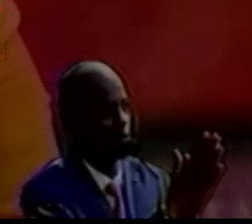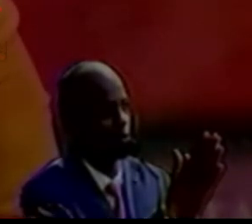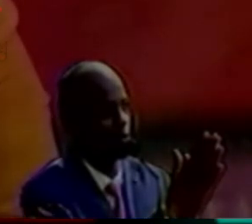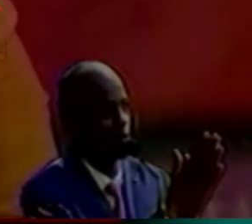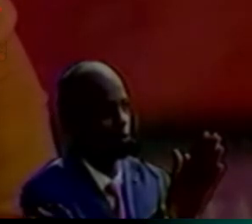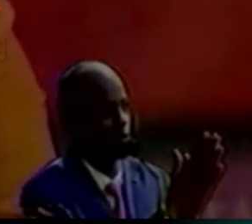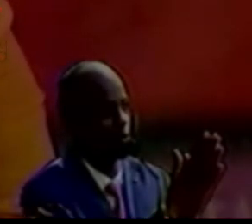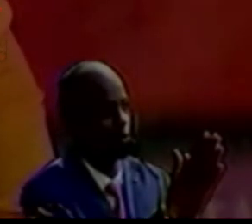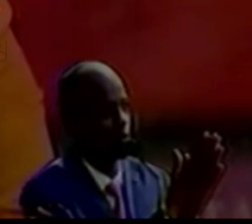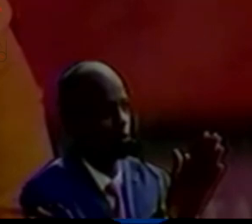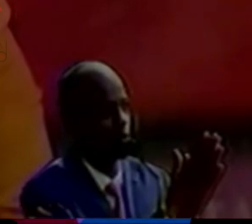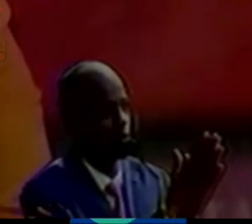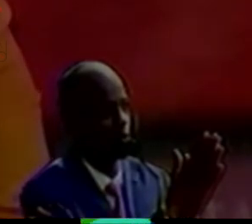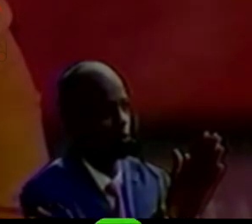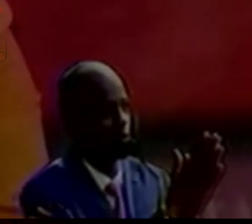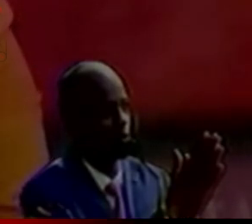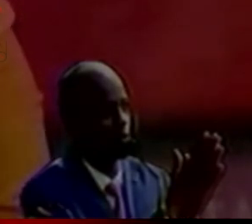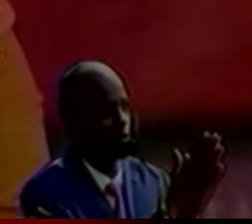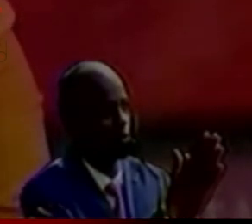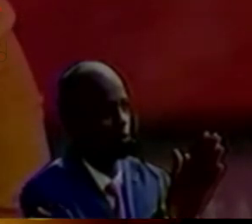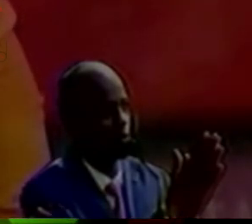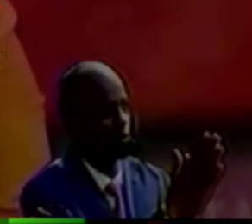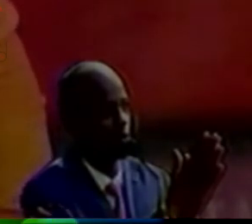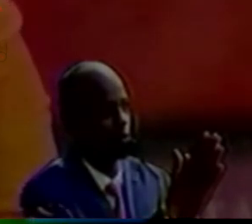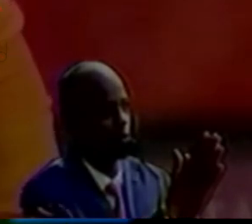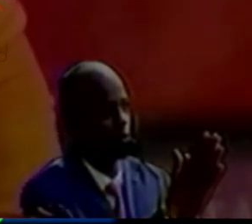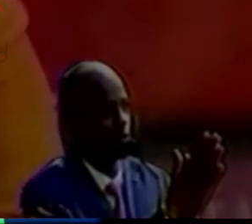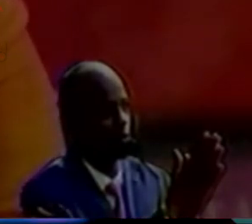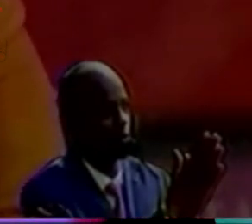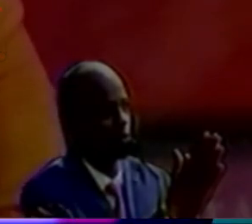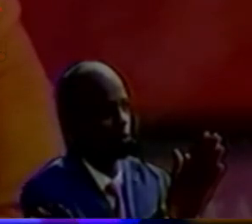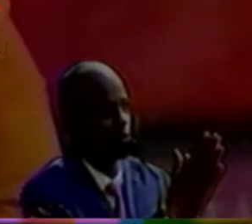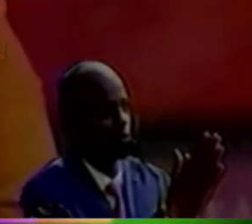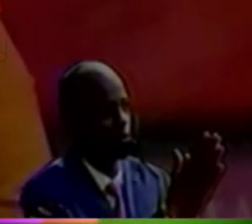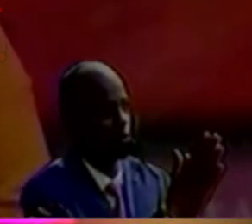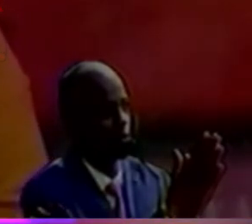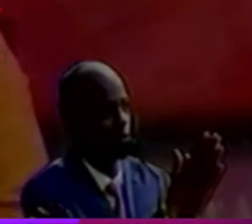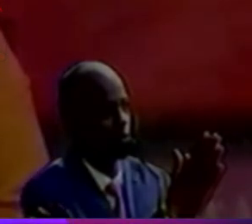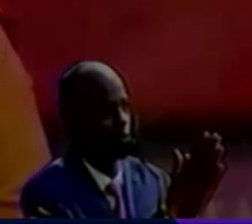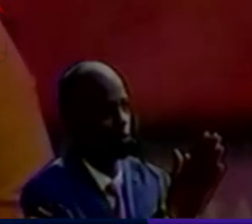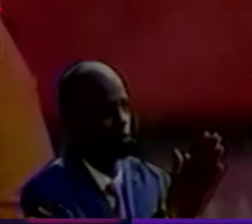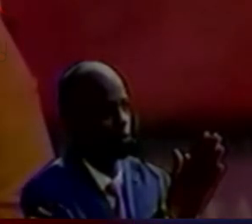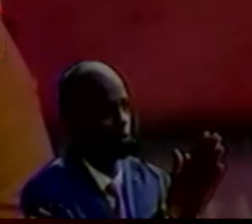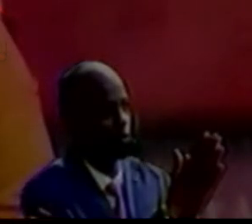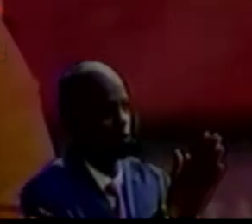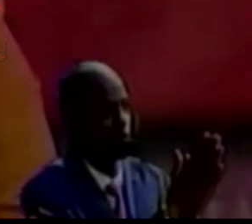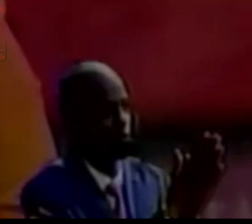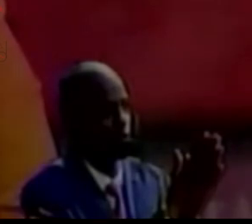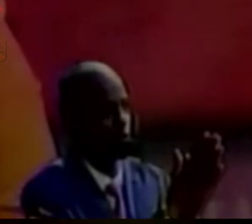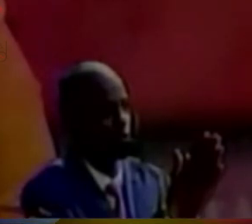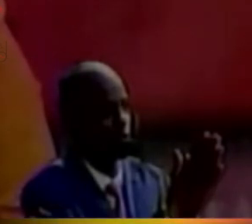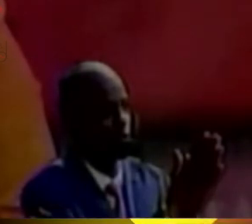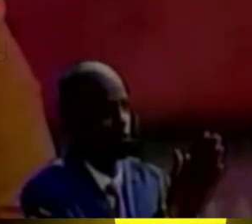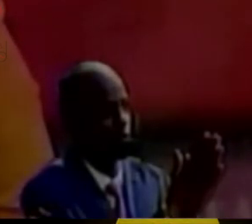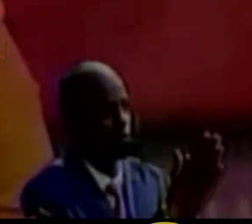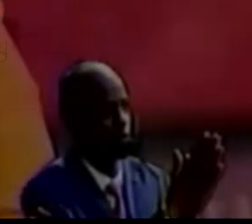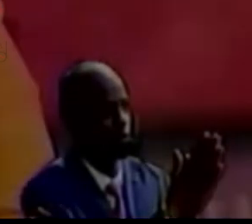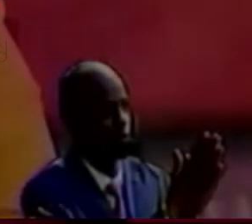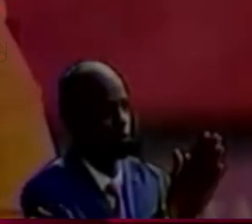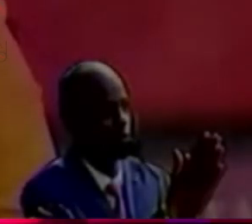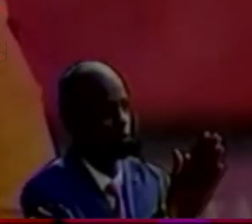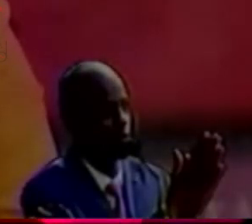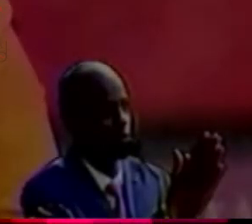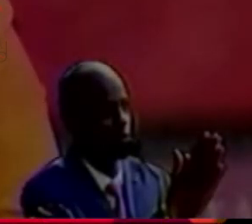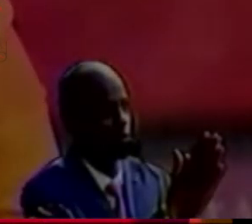font partie du comité multisectoriel. Nous avons demandé à l'association diaspora de continuer